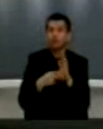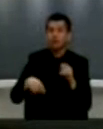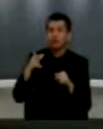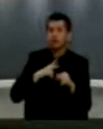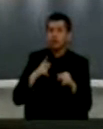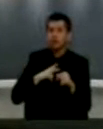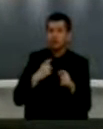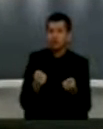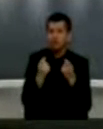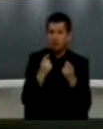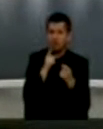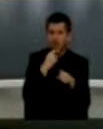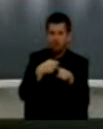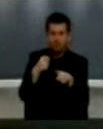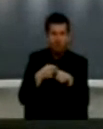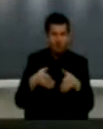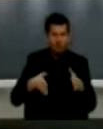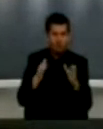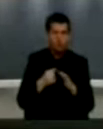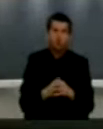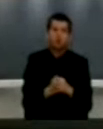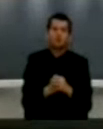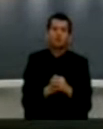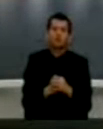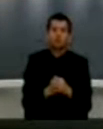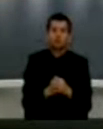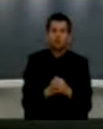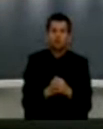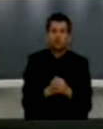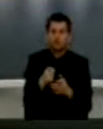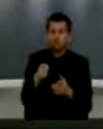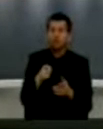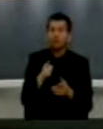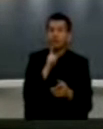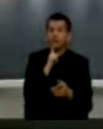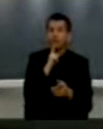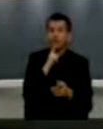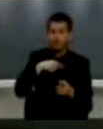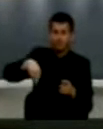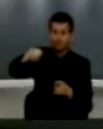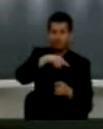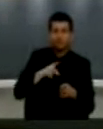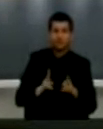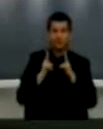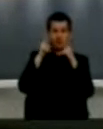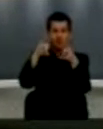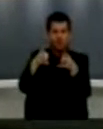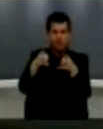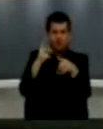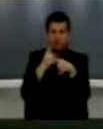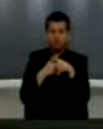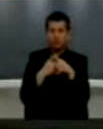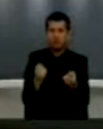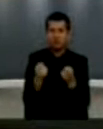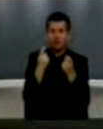fshatrave përreth me projektimin e kësaj rruge. Çështja konkrete ka të bëjë me unazën e urës dhe infrastrukturën përcjellëse